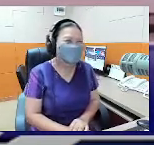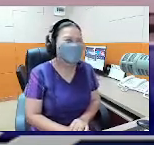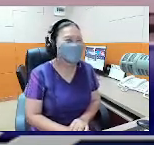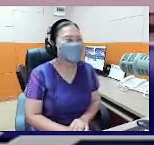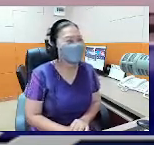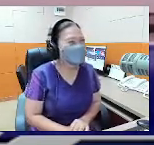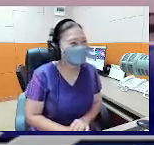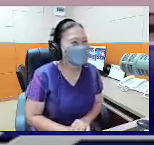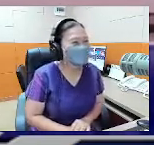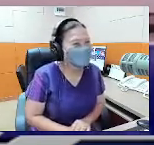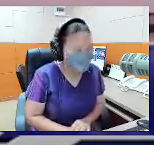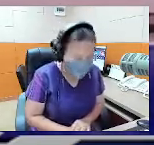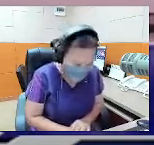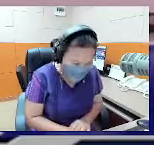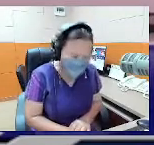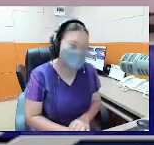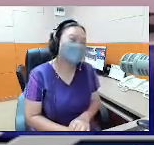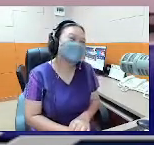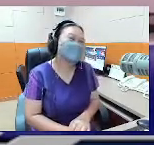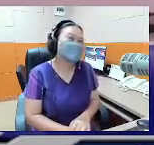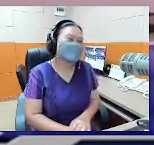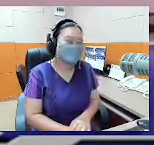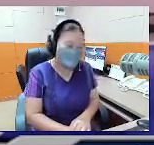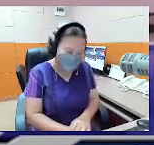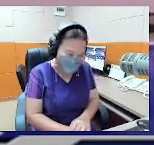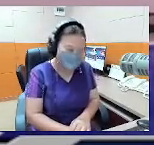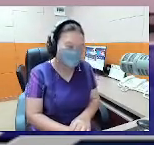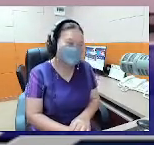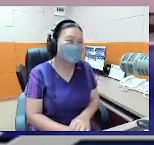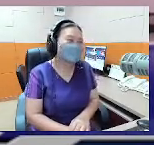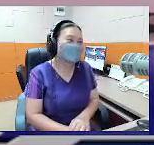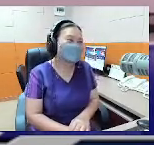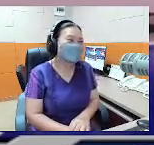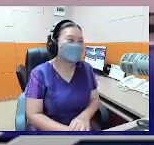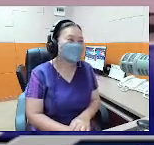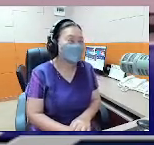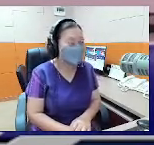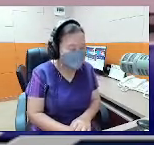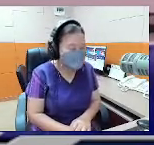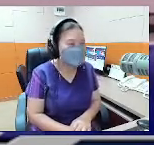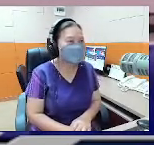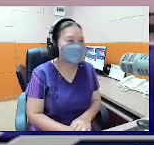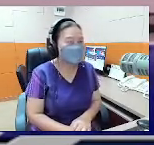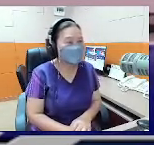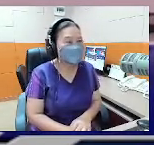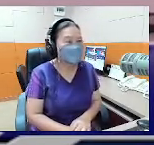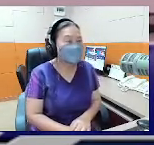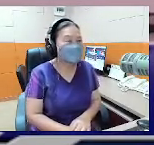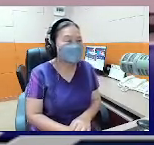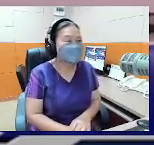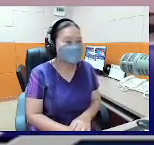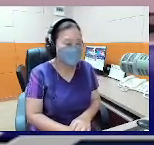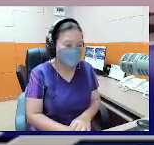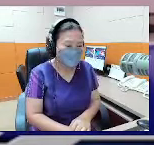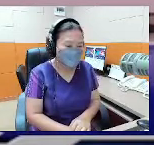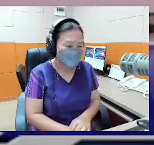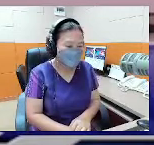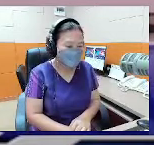หนึ่งในนั้นก็คือมหาวิทยาลัยสวนดุสิตศูนย์การศึกษาตรังของเราค่ะที่เรามาเปิดโอกาสนะคะให้กับนักศึกษาแล้ว